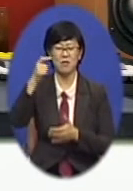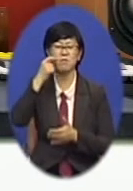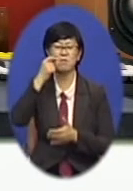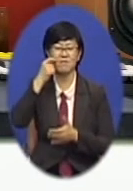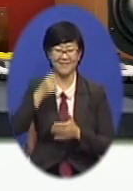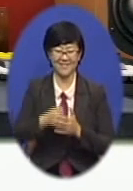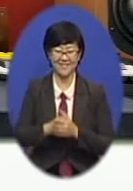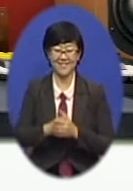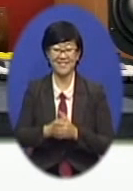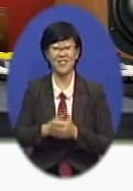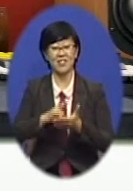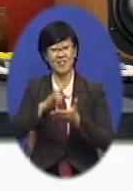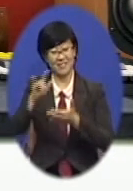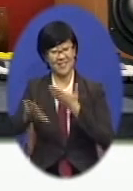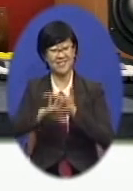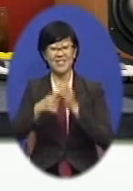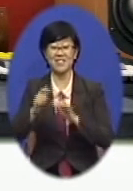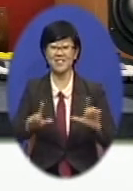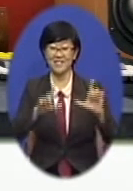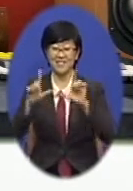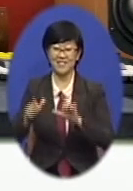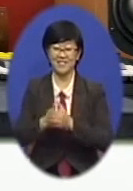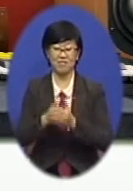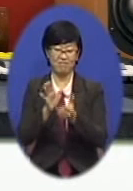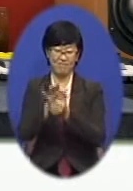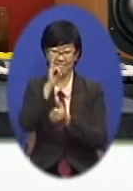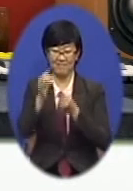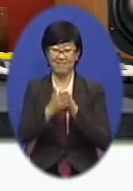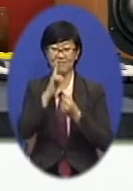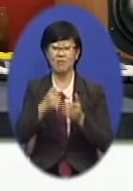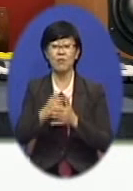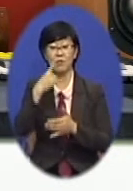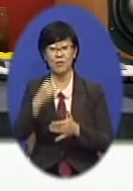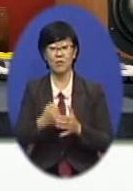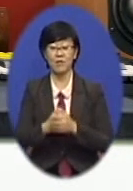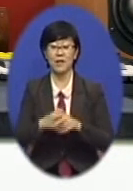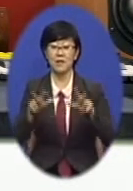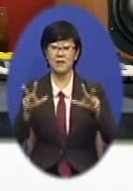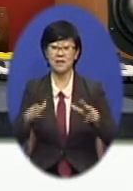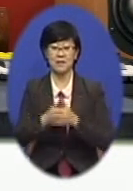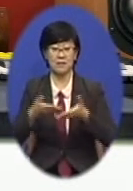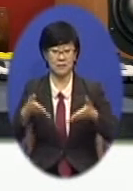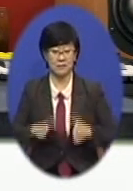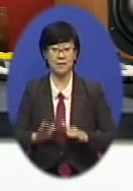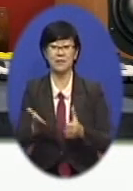아유 그래도요 그 외국 나가서 다 이렇게 생활하게 이렇게 다 하셨으면 어머님이 지금 자식을 이렇게 키우시는 분들을